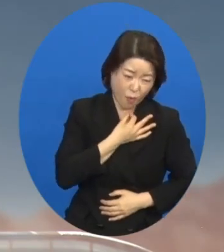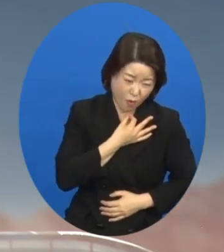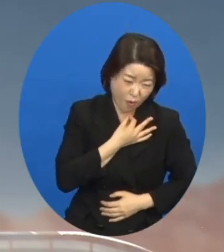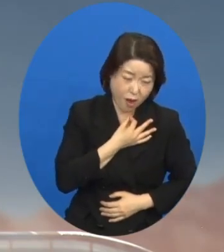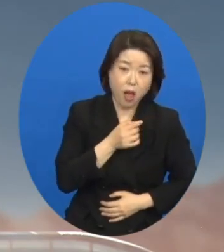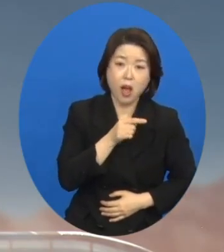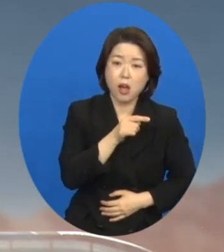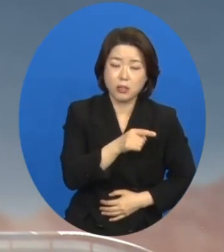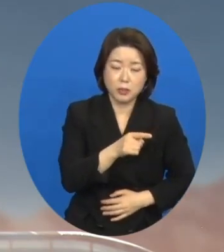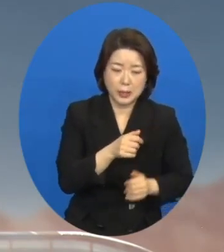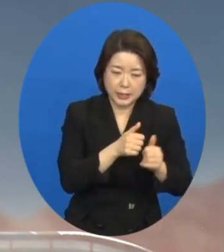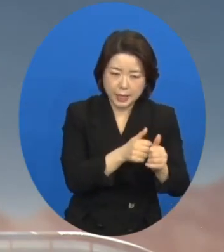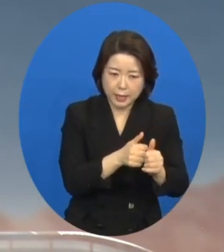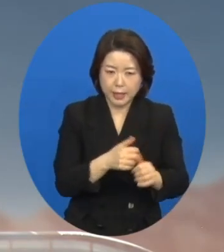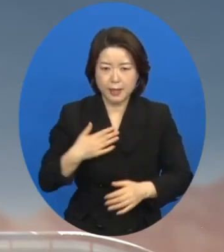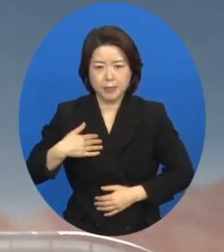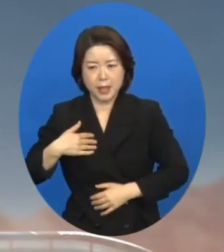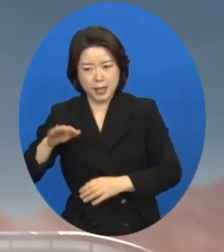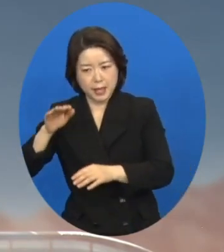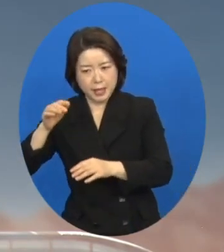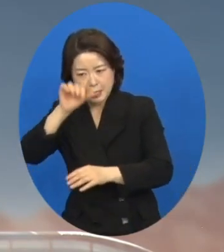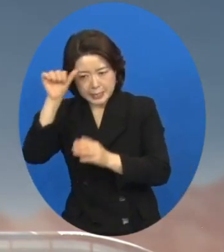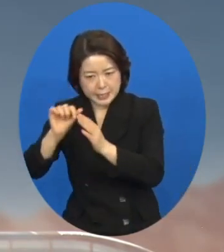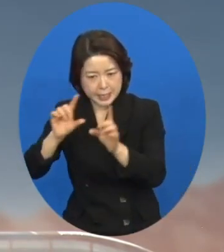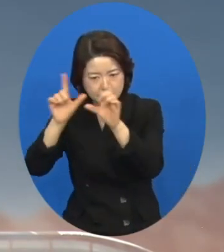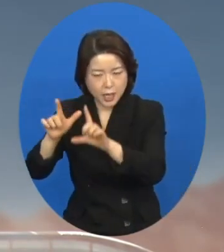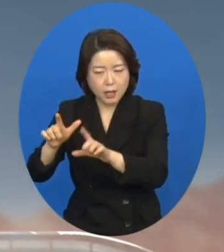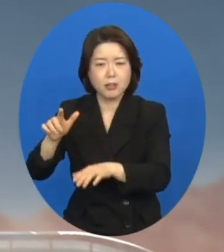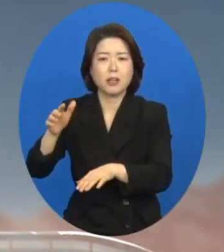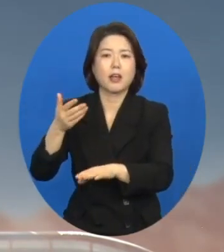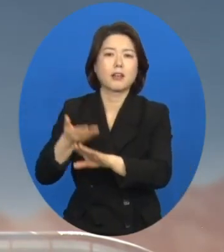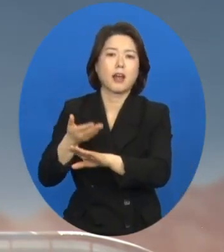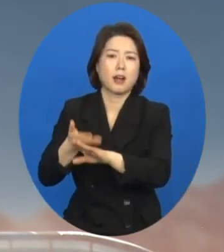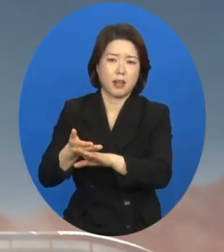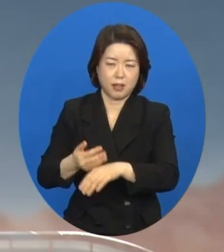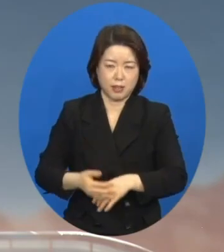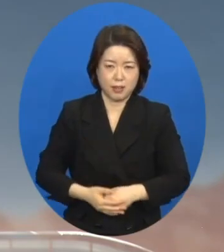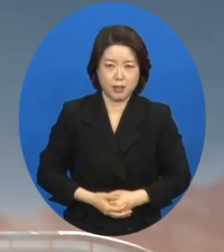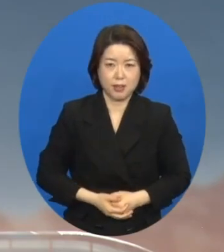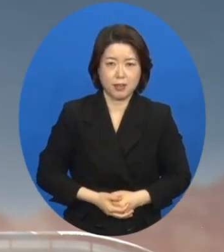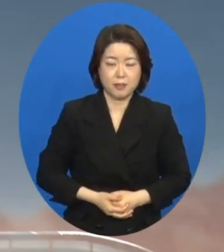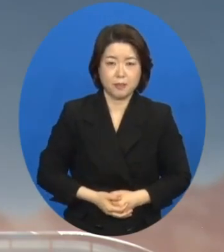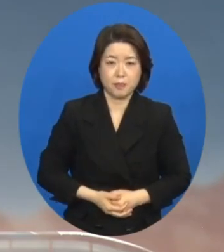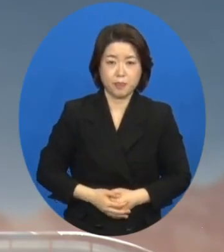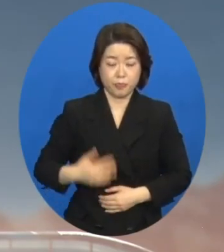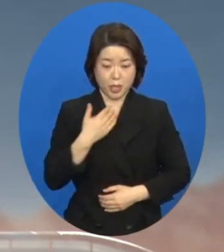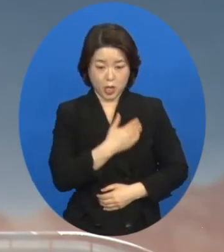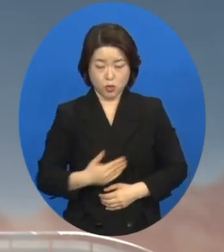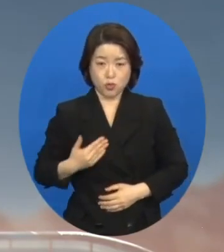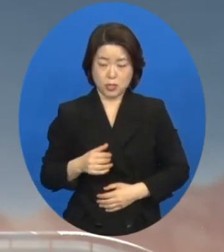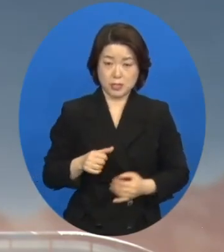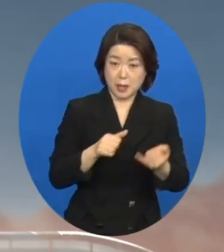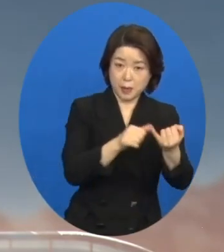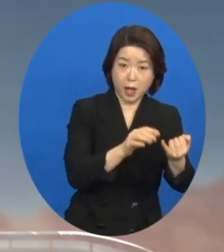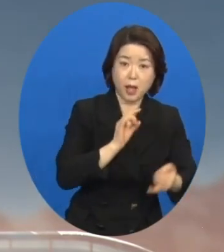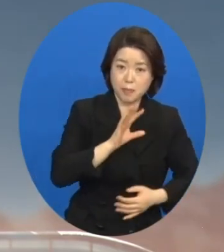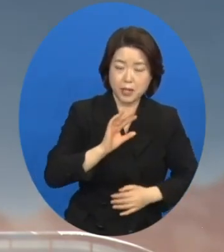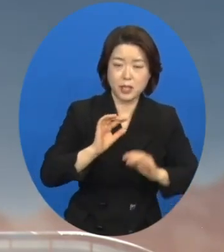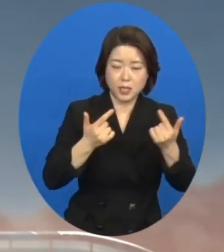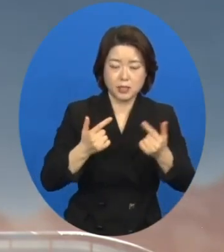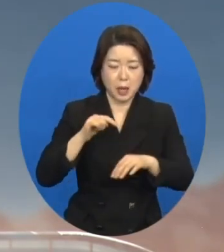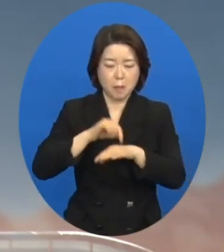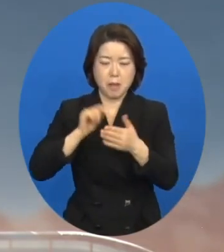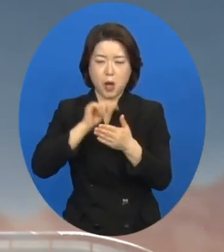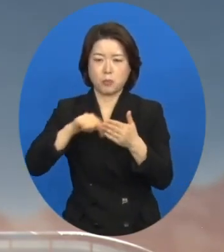지난 금요 성경 때 말씀을 드렸잖아요. 예수님께서 무엇이 간음이라고 하냐면 단지 육체적 간음이 아닙니다. 이런 마음의 간음이